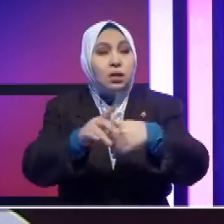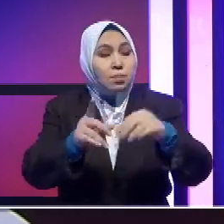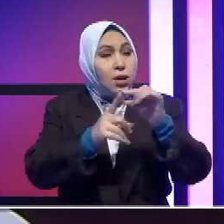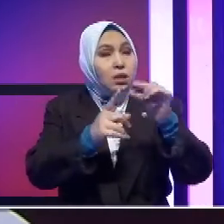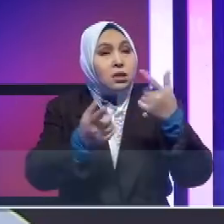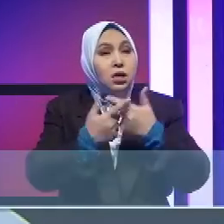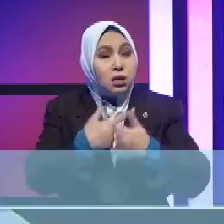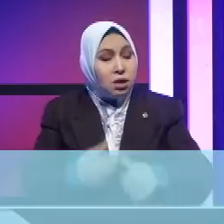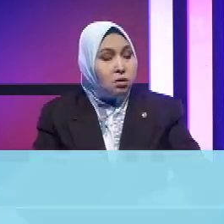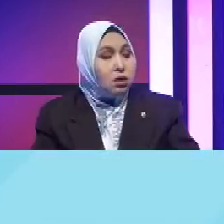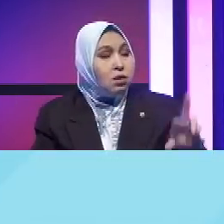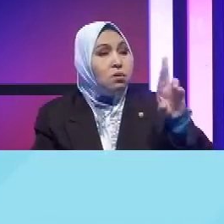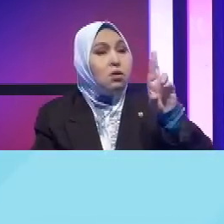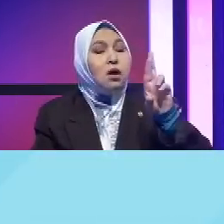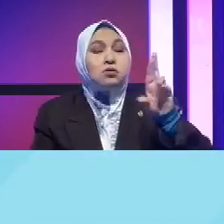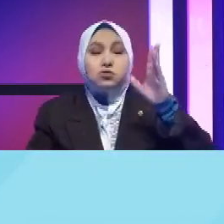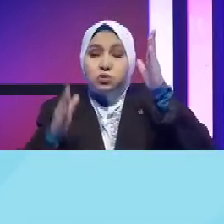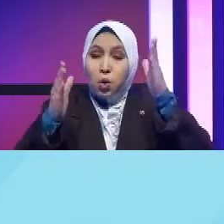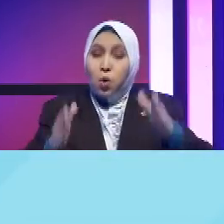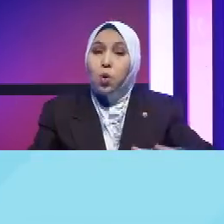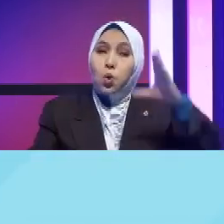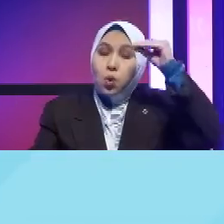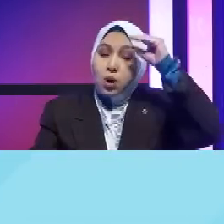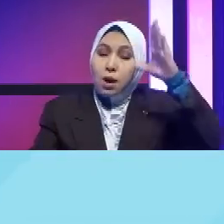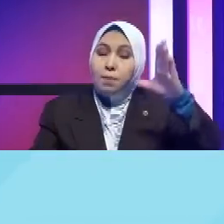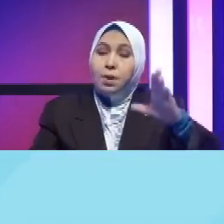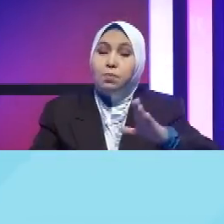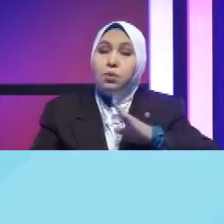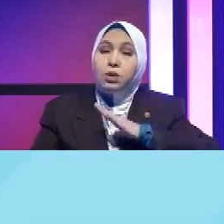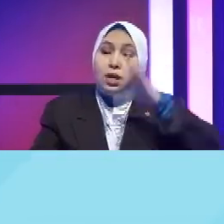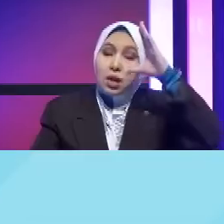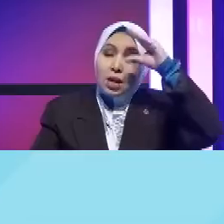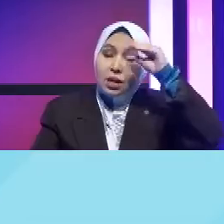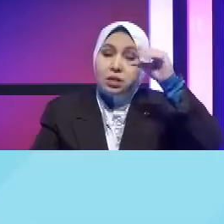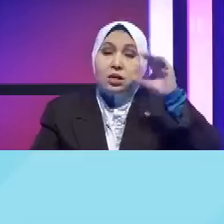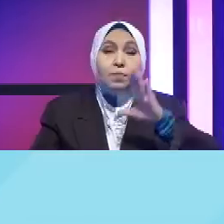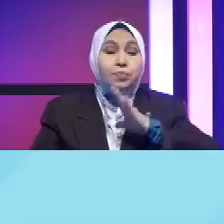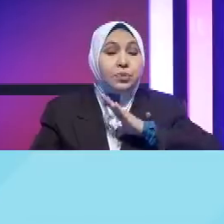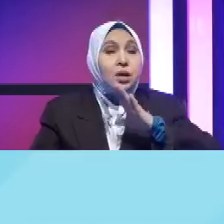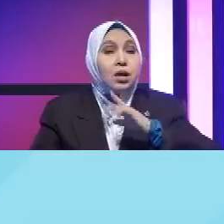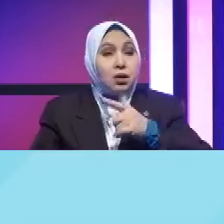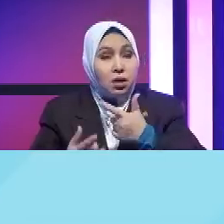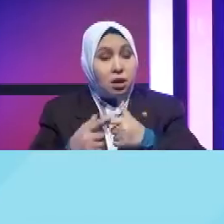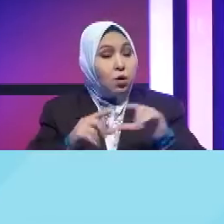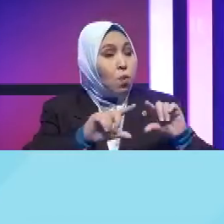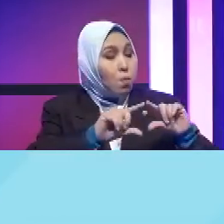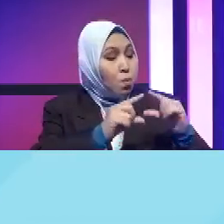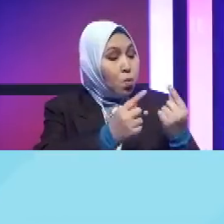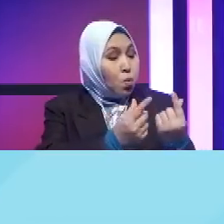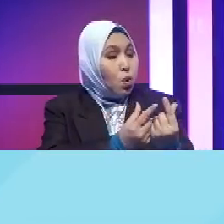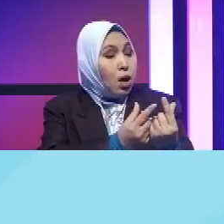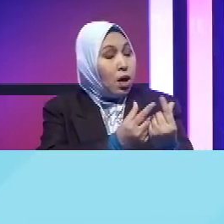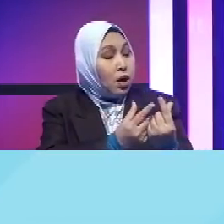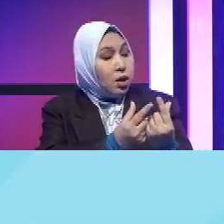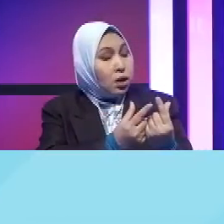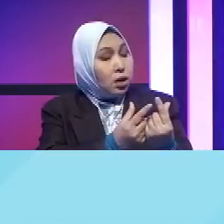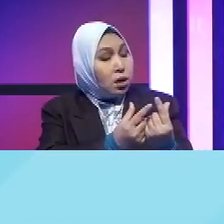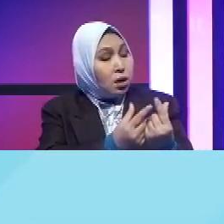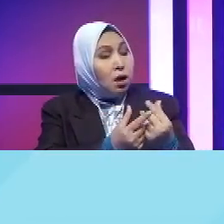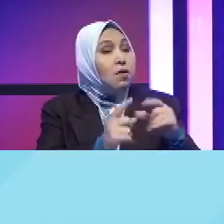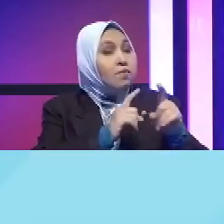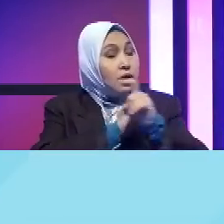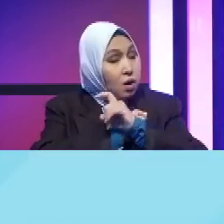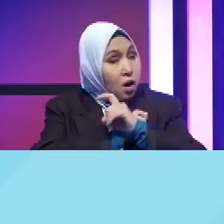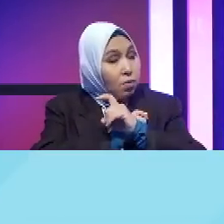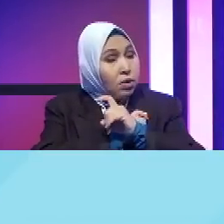daripada rajul, ya, seorang pemuda ataupun seorang lelaki daripada kumpulan Fir'aun yang beriman kepada Allah SWT